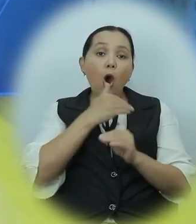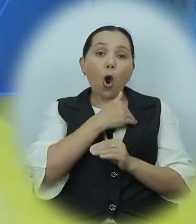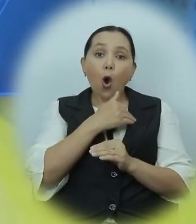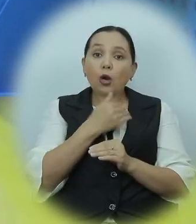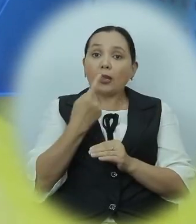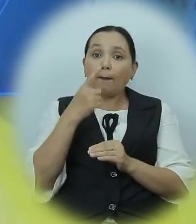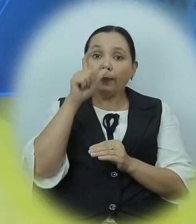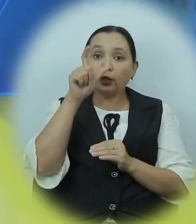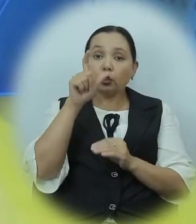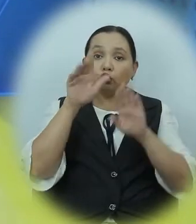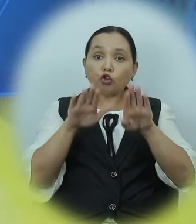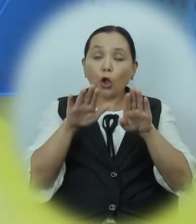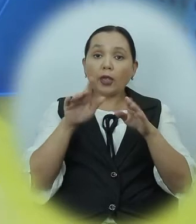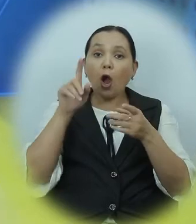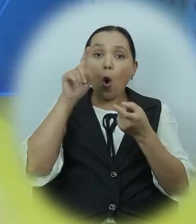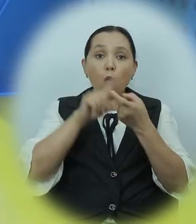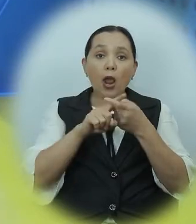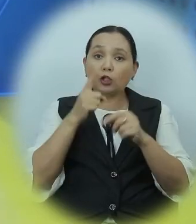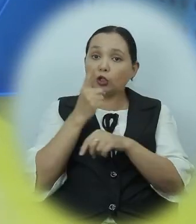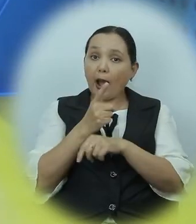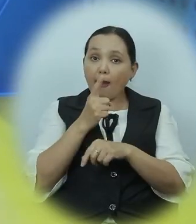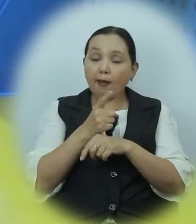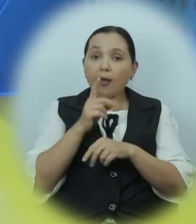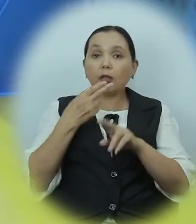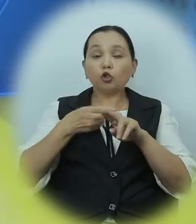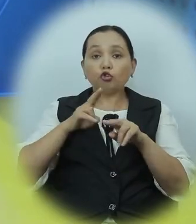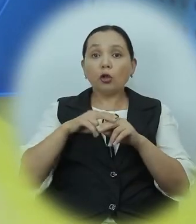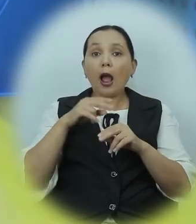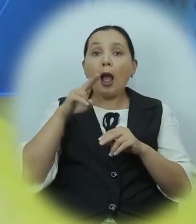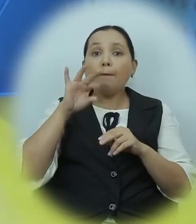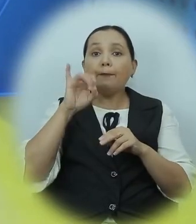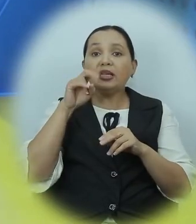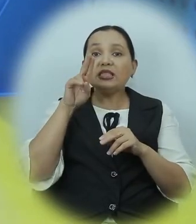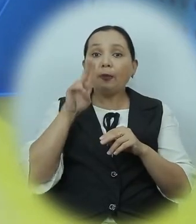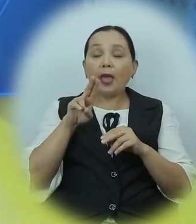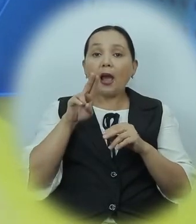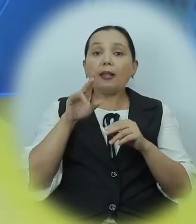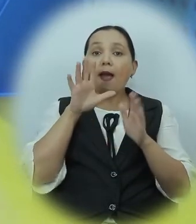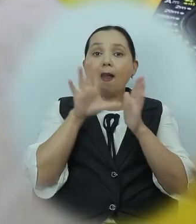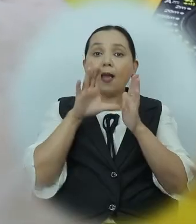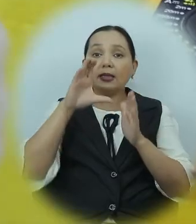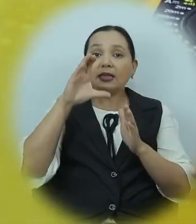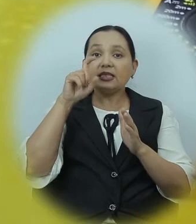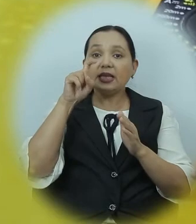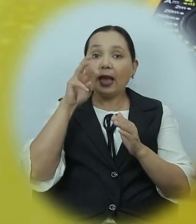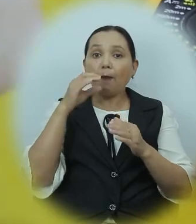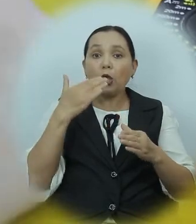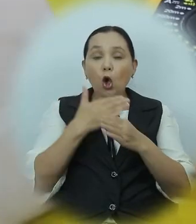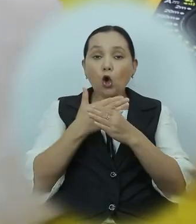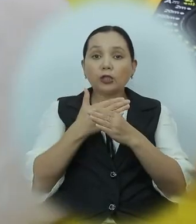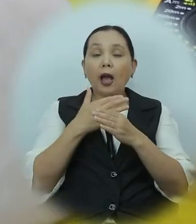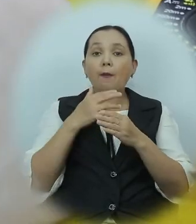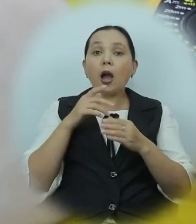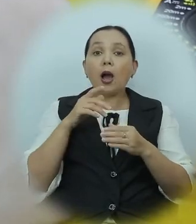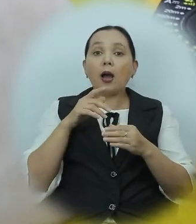xohlagan bir joyga ulash taqiqlanadi. Shuning uchun prinsipial elektr sxema yordamida kavcharlash